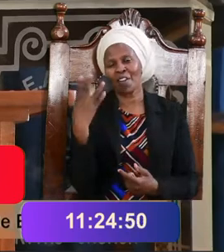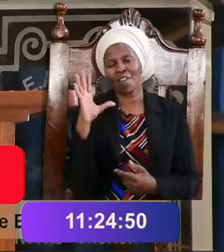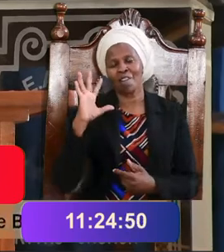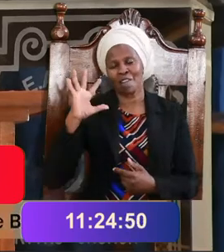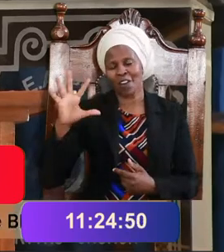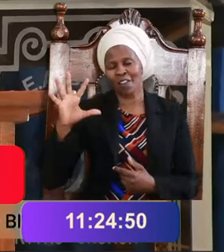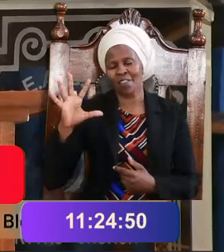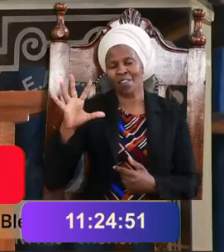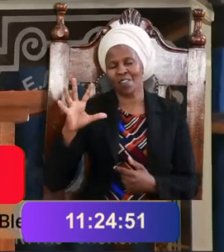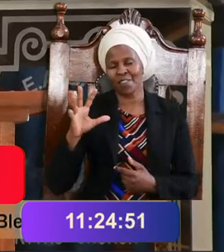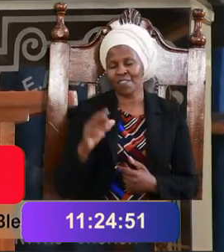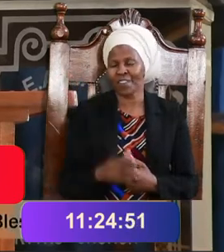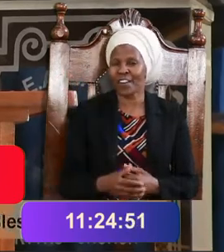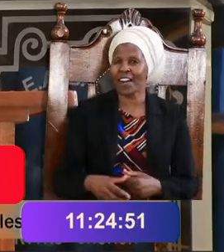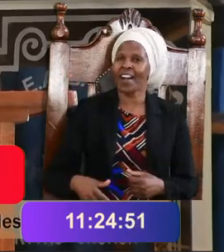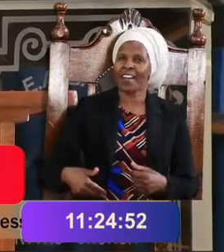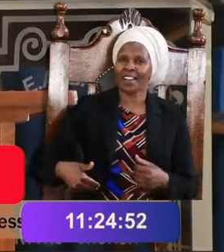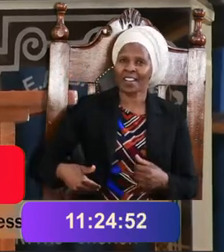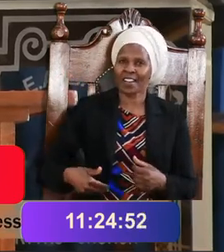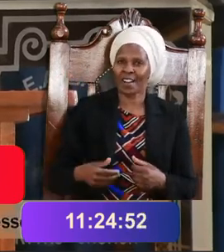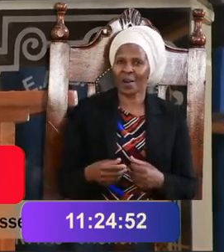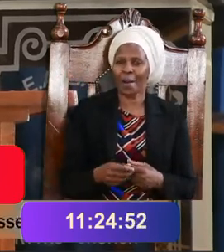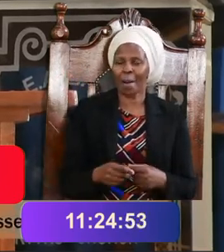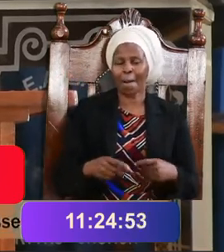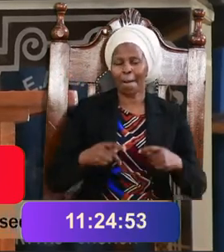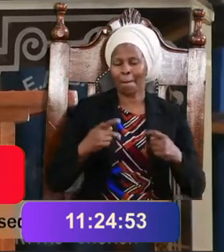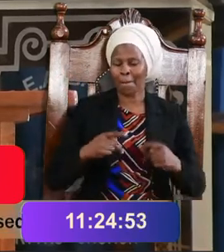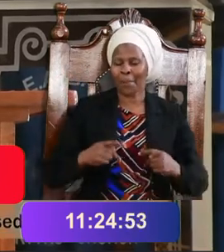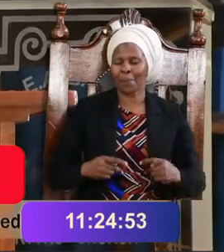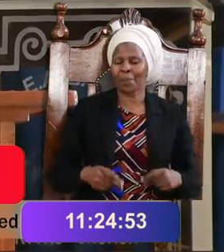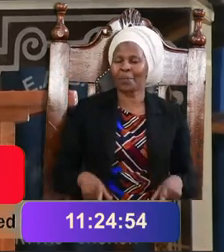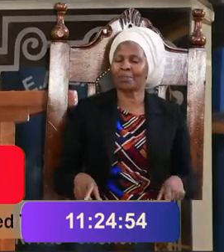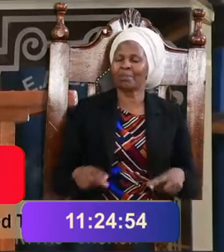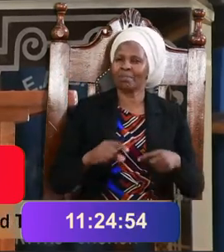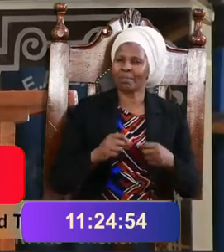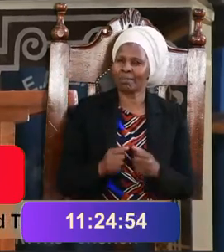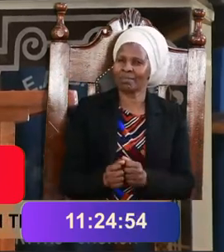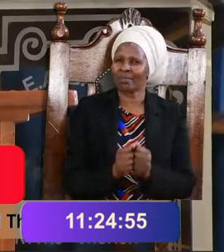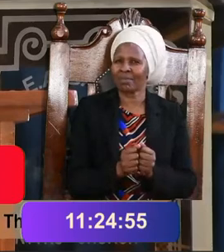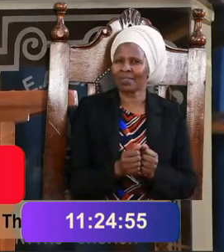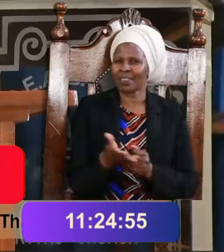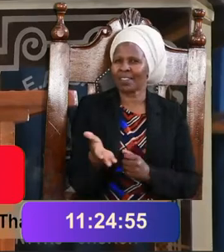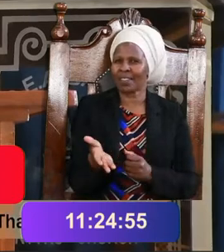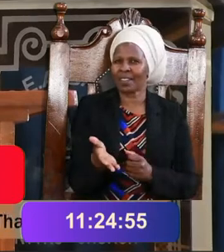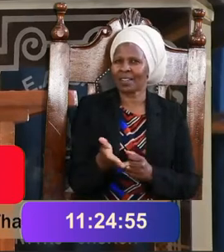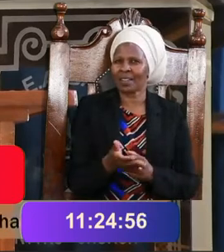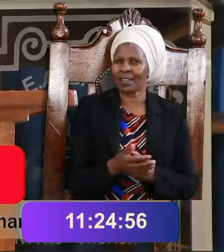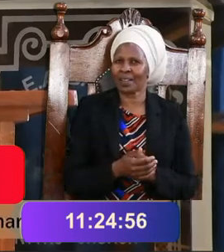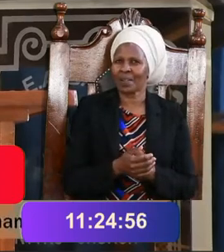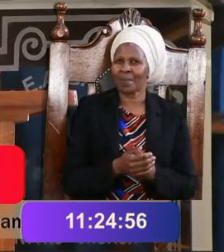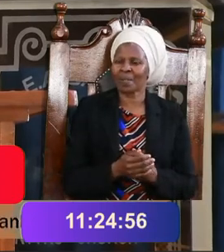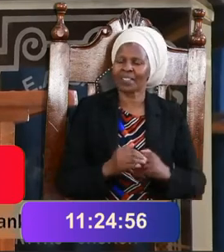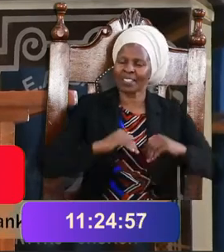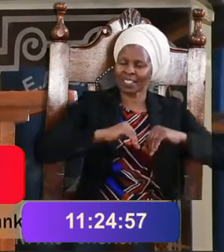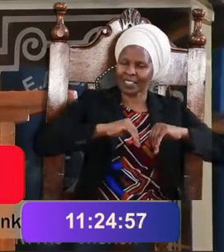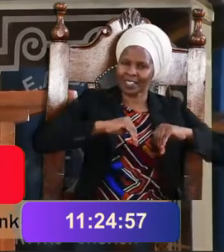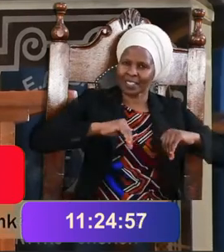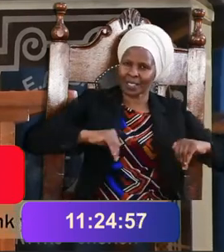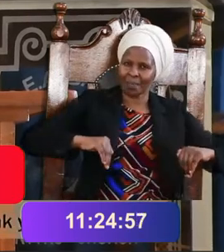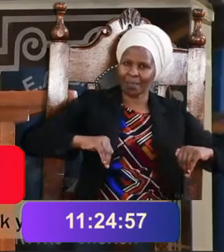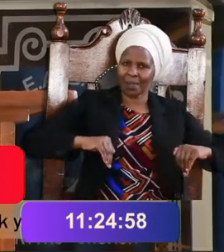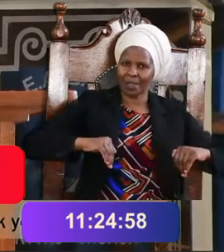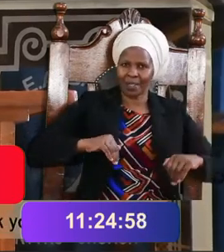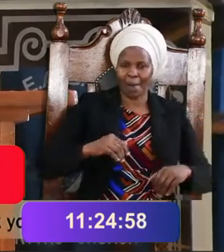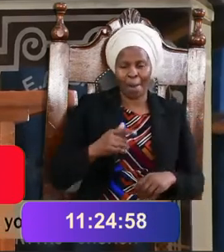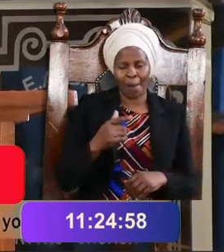couples pia wako katika hicho kikundi. Lakini tunajaribu sasa kwa wakati mwingi tukaweza kuwatenganisha kulingana na